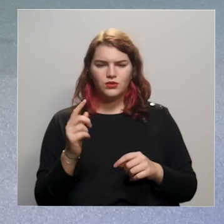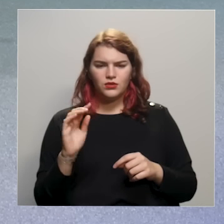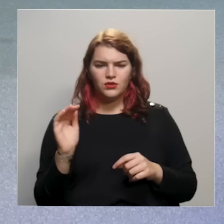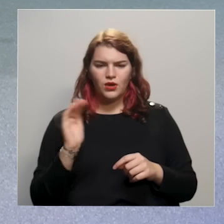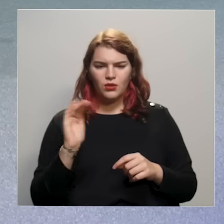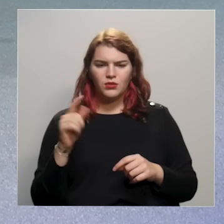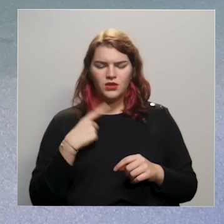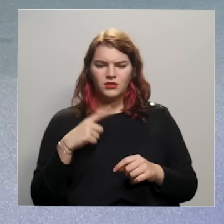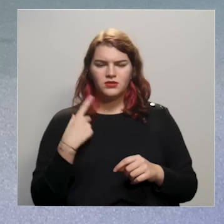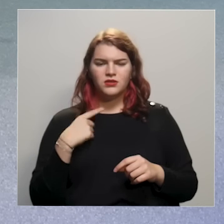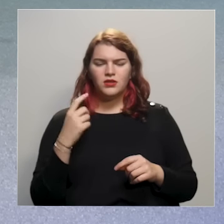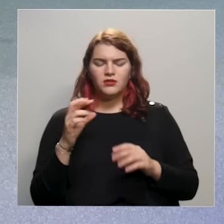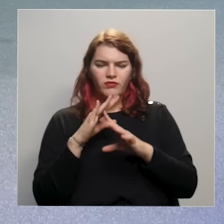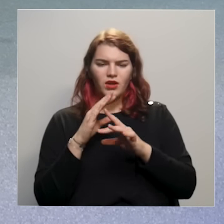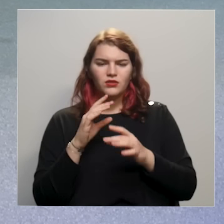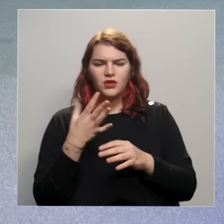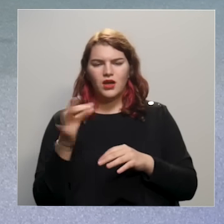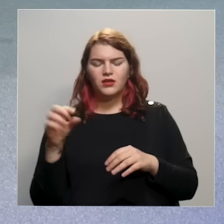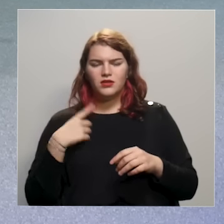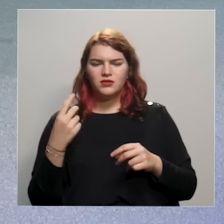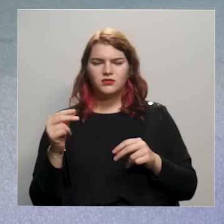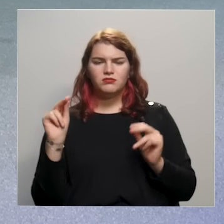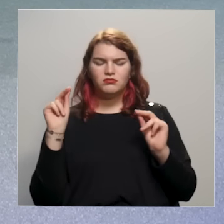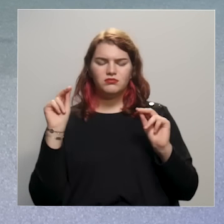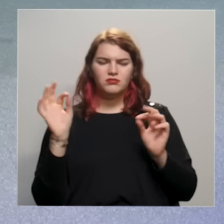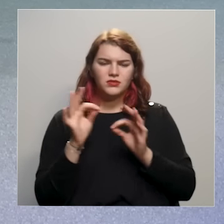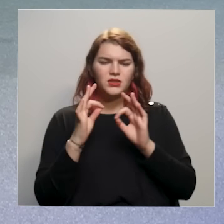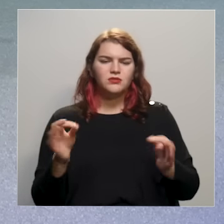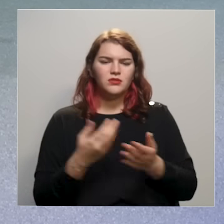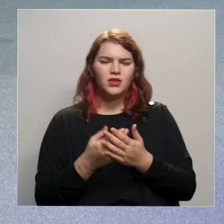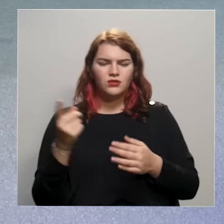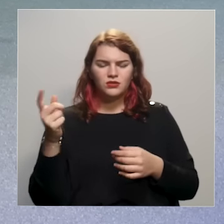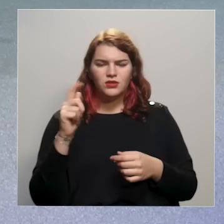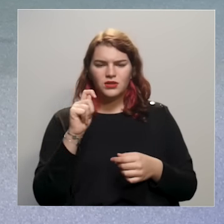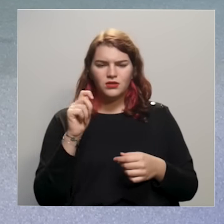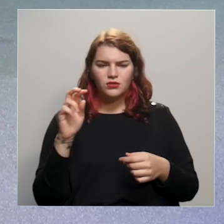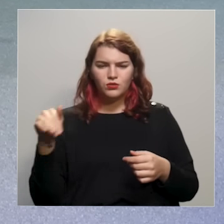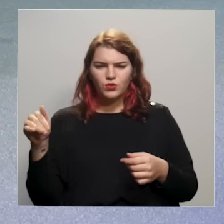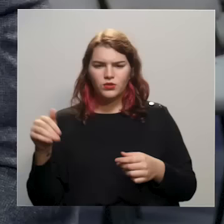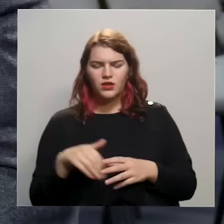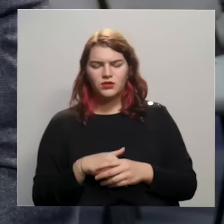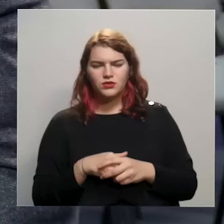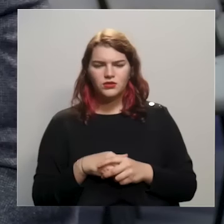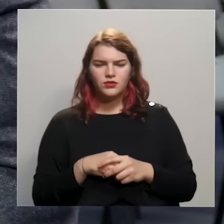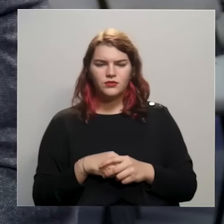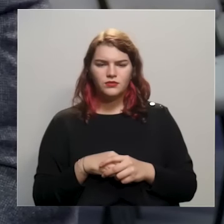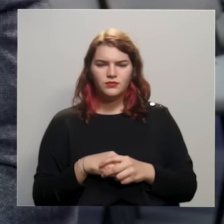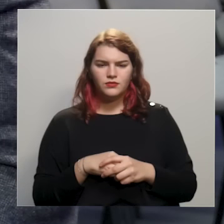flautist, celălalt este dirijor la Filarmonica din Târgu Mureș.